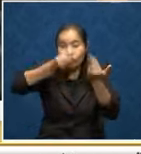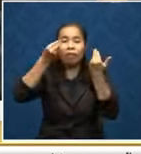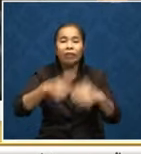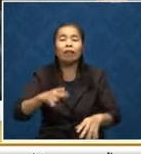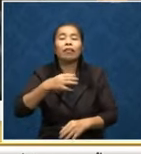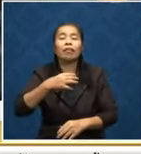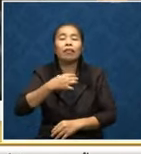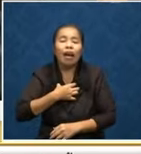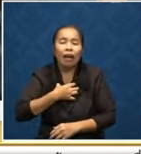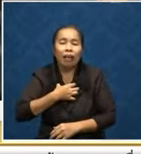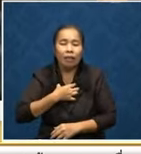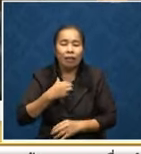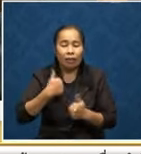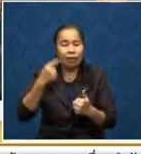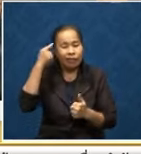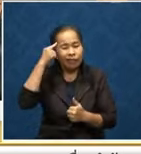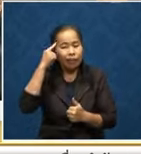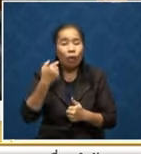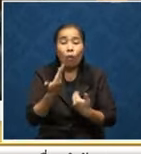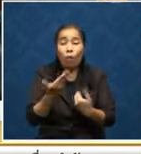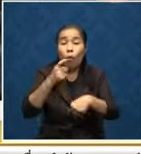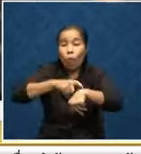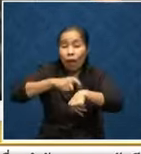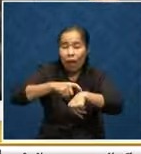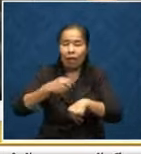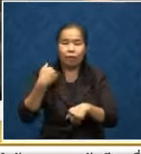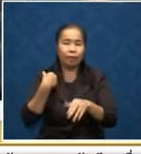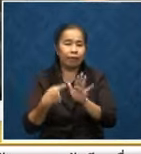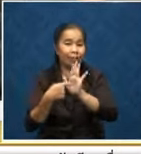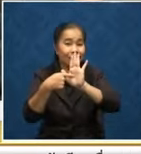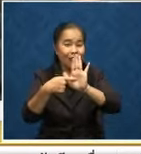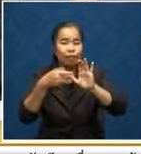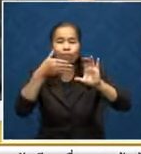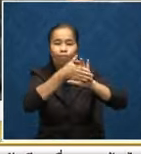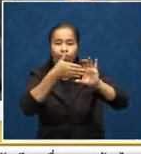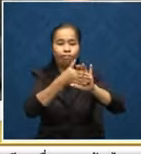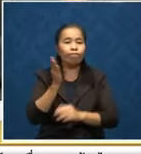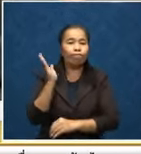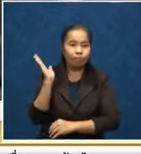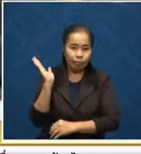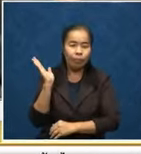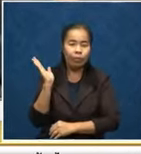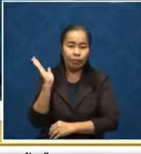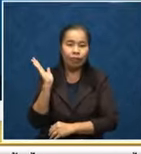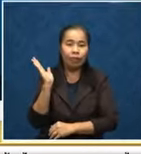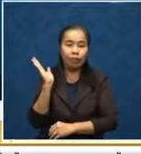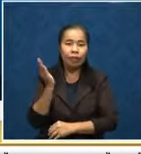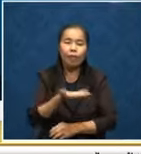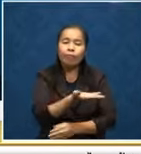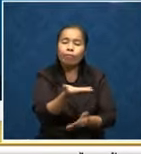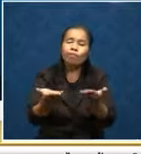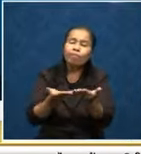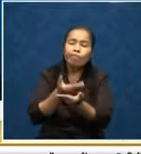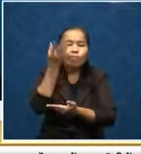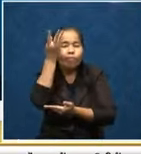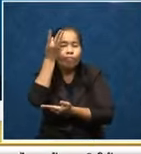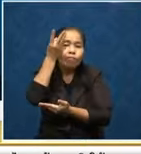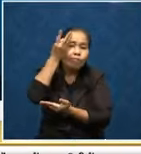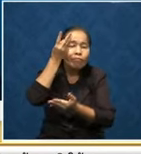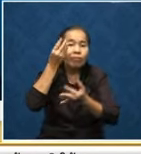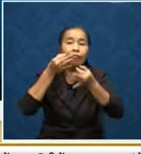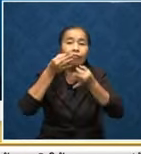ท่านประธานครับใช้เวลาสภาสั้นๆนะครับนำเสนอสไลด์ที่ฝ่ายโสดนำขึ้นได้เลยนะครับ ประกอบการตัดสินใจของเพื่อนสมาชิกทุกท่าน